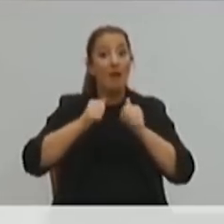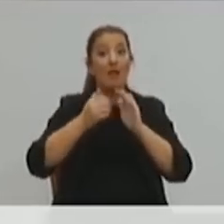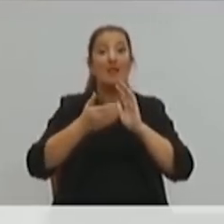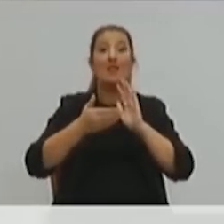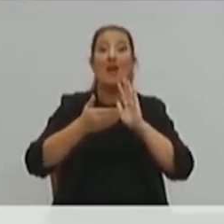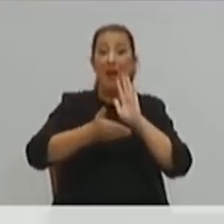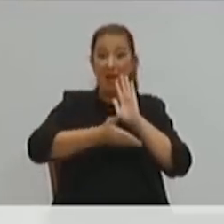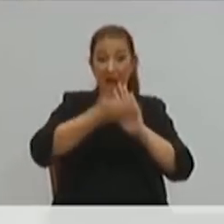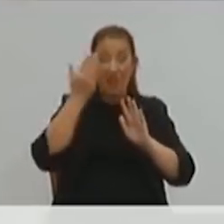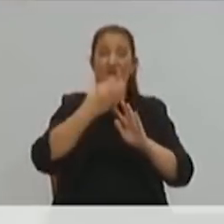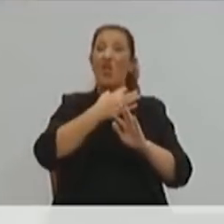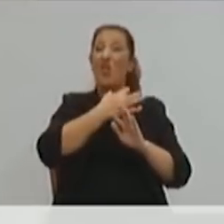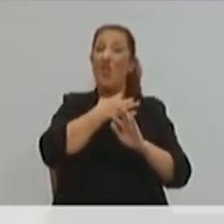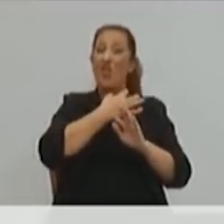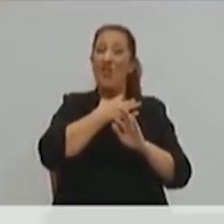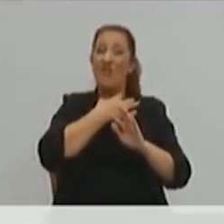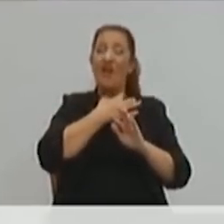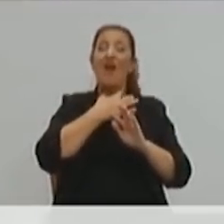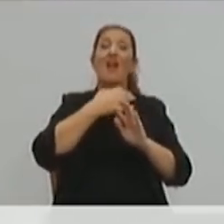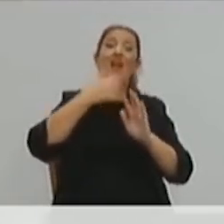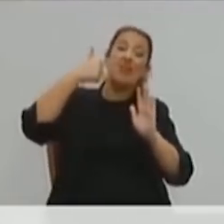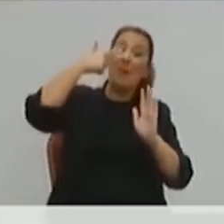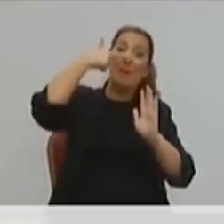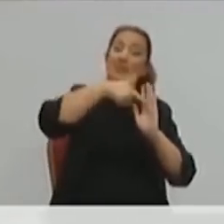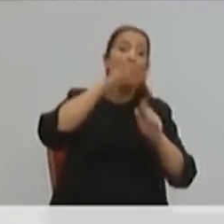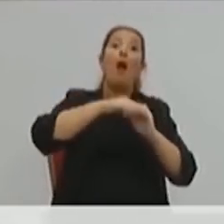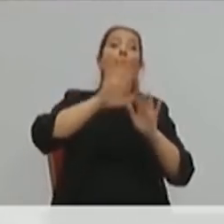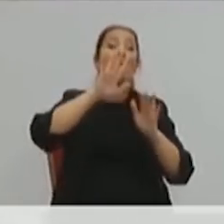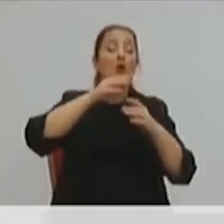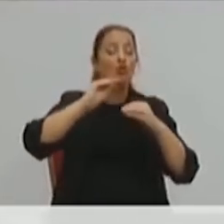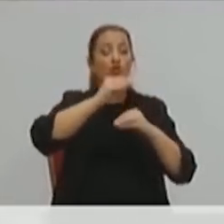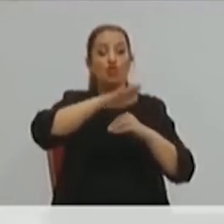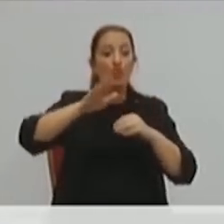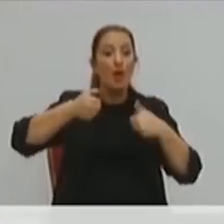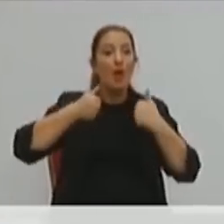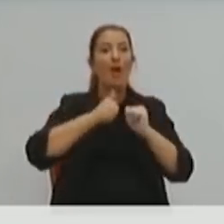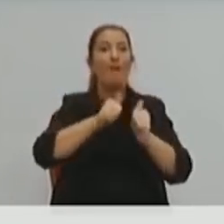lütfen çocukların parkını iade edin. Bu kadar. Tamam. Dün bunlar konuşuldu zannediyorum arkadaşlar.